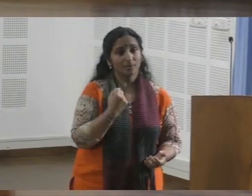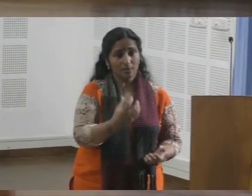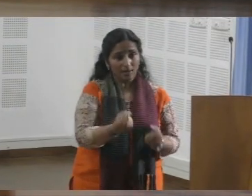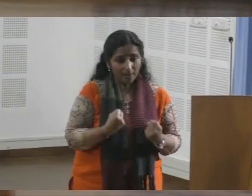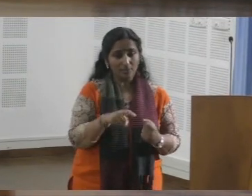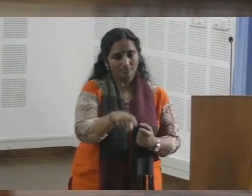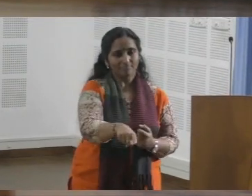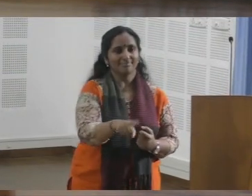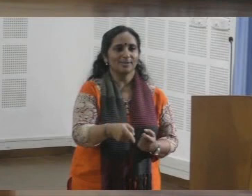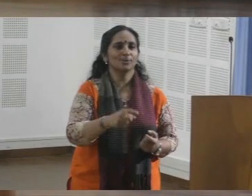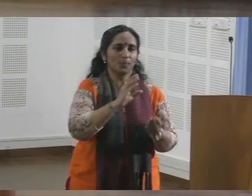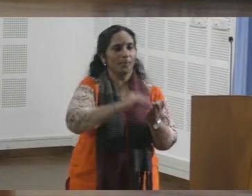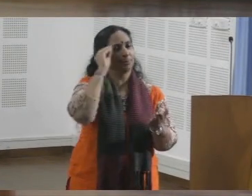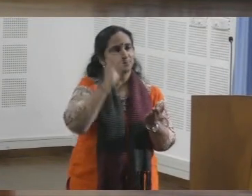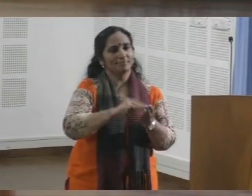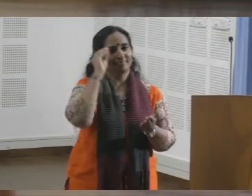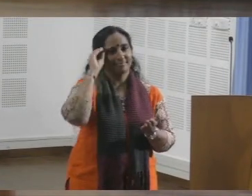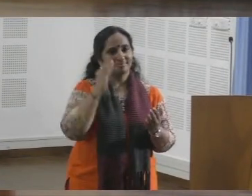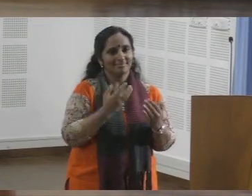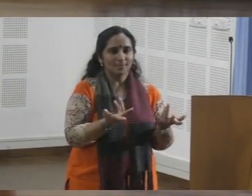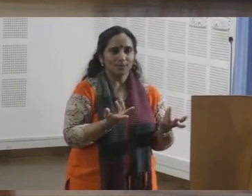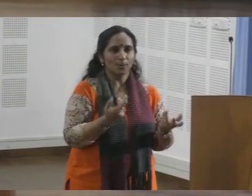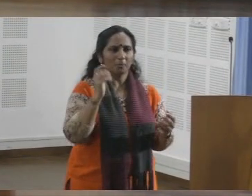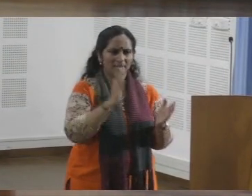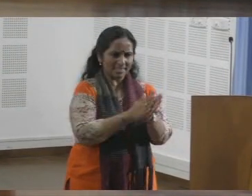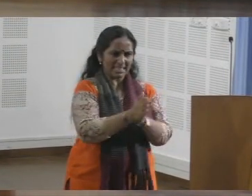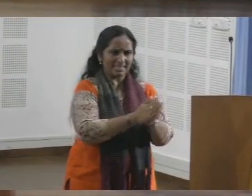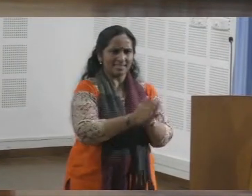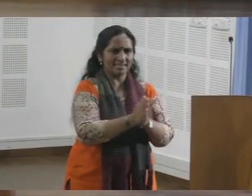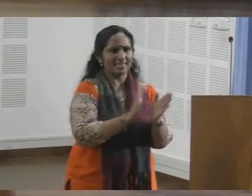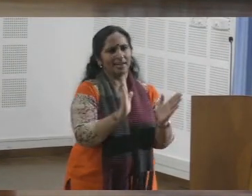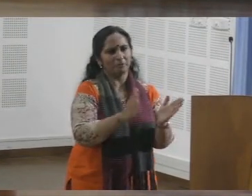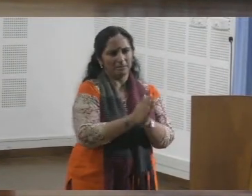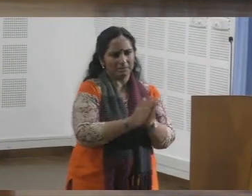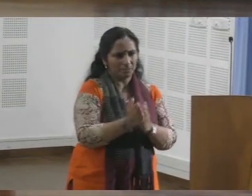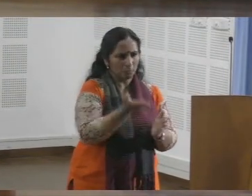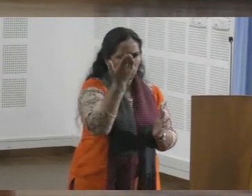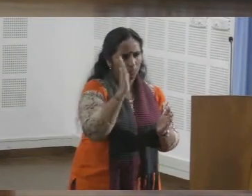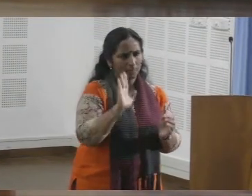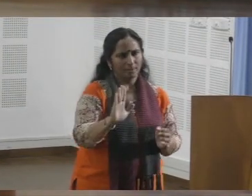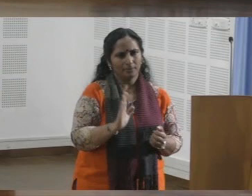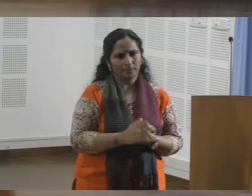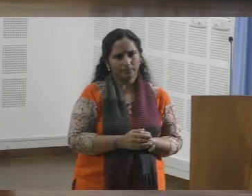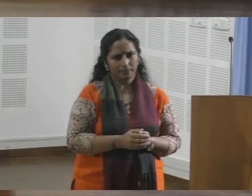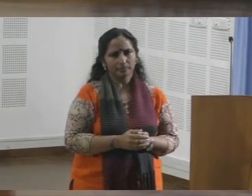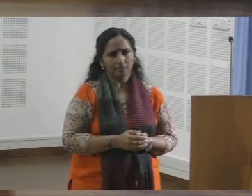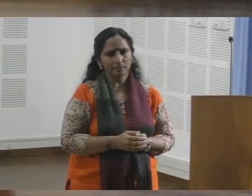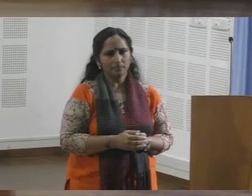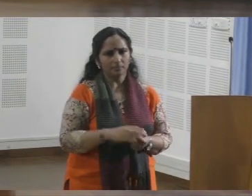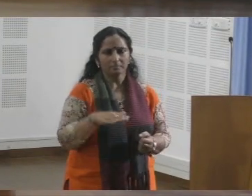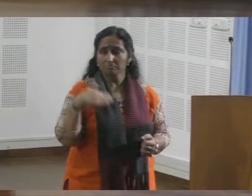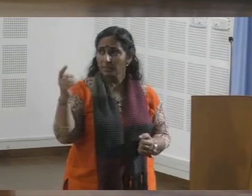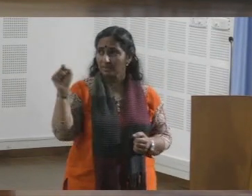എനിക്ക് ടെക്നോളജിയായിട്ട് യാതൊരു ബന്ധവും ഉണ്ടായിരുന്നില്ല. ഇപ്പോഴും ഇപ്പം ഞാൻ ചോദിച്ചില്ലേ അതിൽ സൈഡ് മാറ്റാൻ എന്താ ചെയ്യാന്ന്. അപ്പം എനിക്കതൊന്നും അത്ര. പക്ഷേ